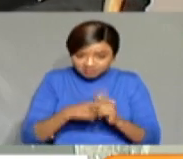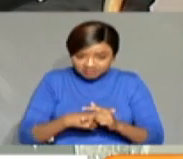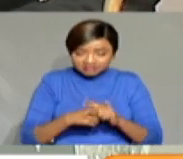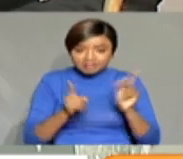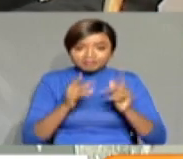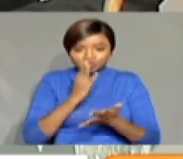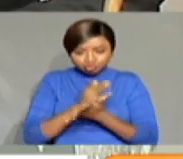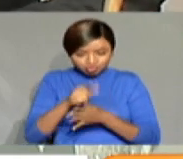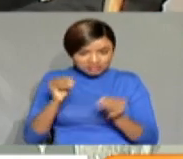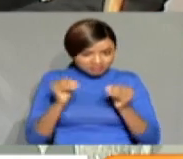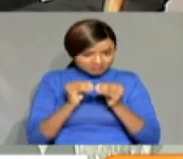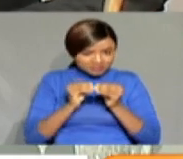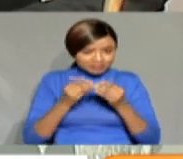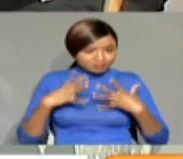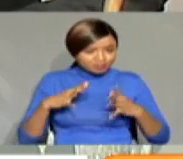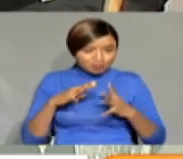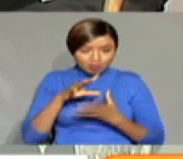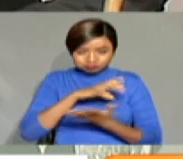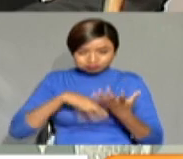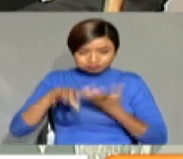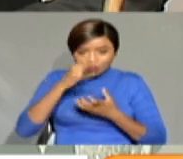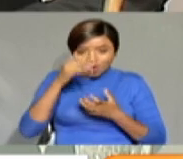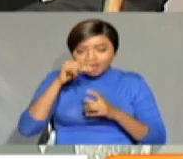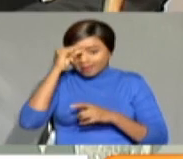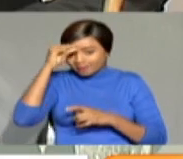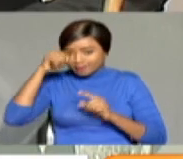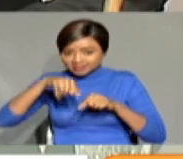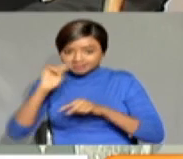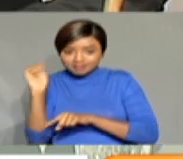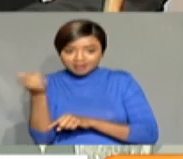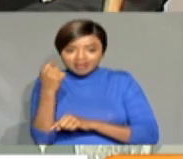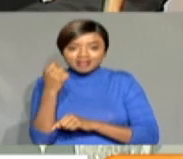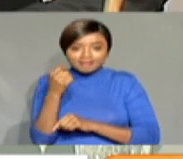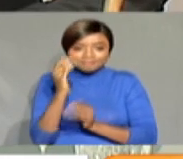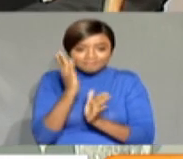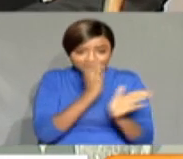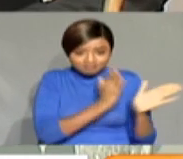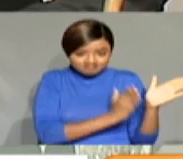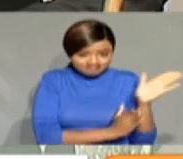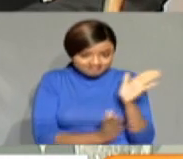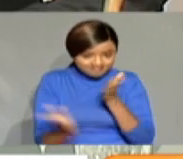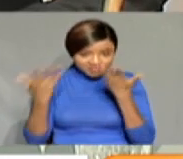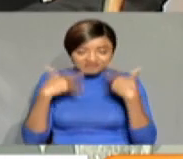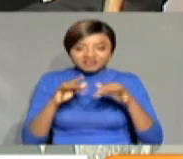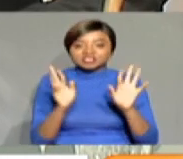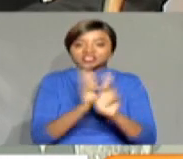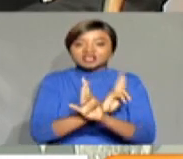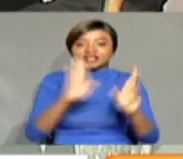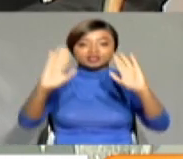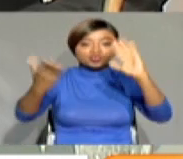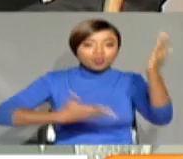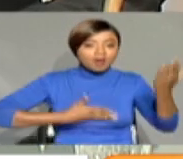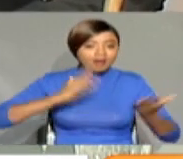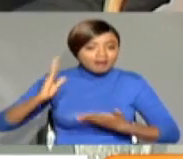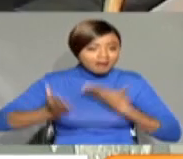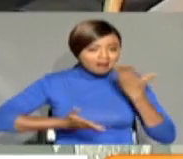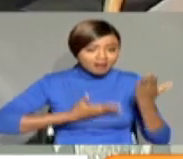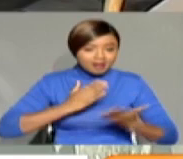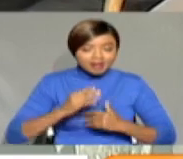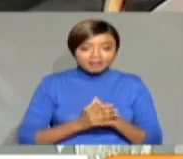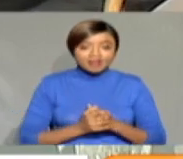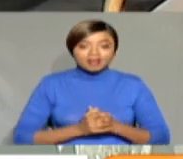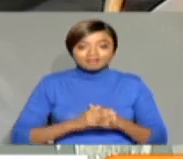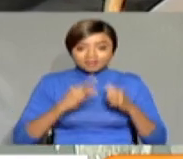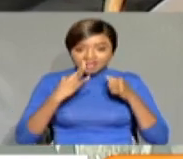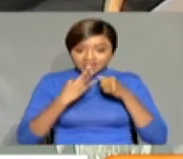unazidi kuibua hisia tata. Na serikali ya Kenya leo imeridhika na maandalizi na iko tayari kuwakaribisha wajumbe zaidi ya 8,000. Haya,